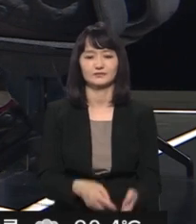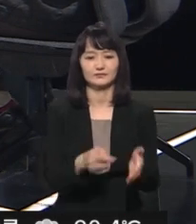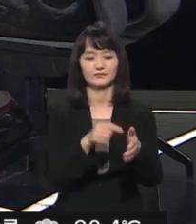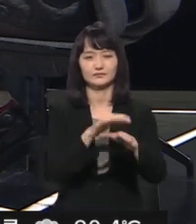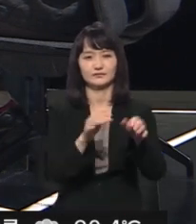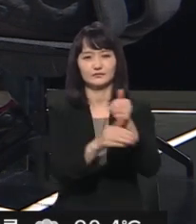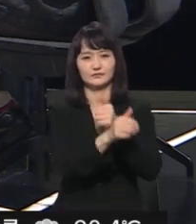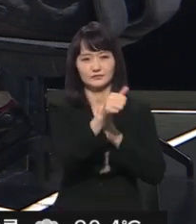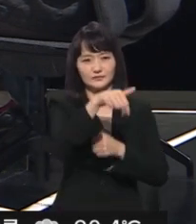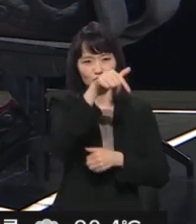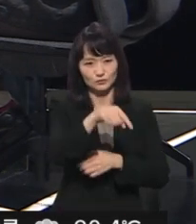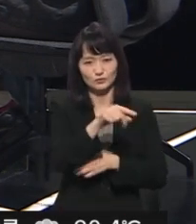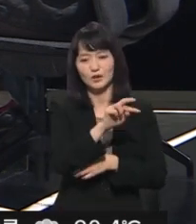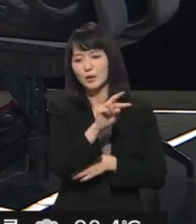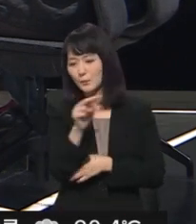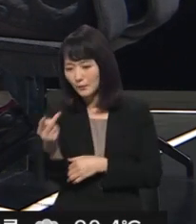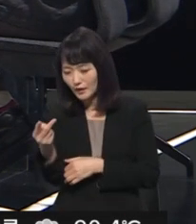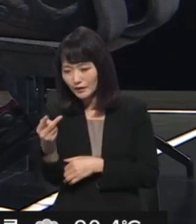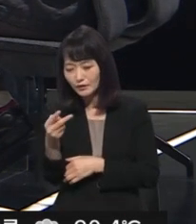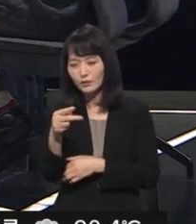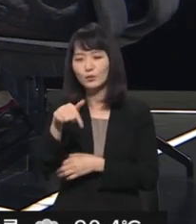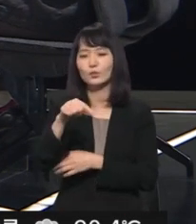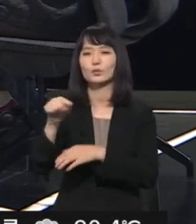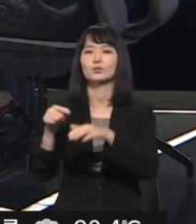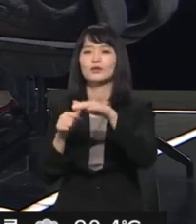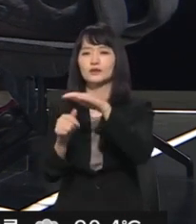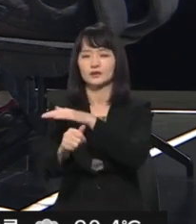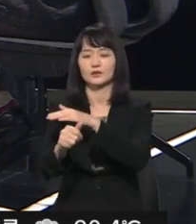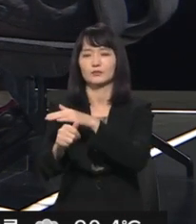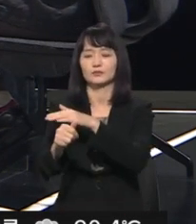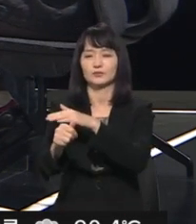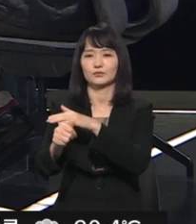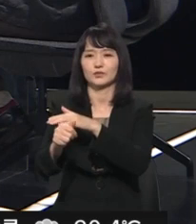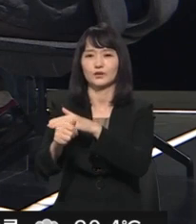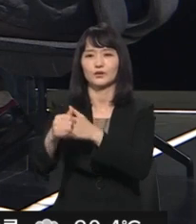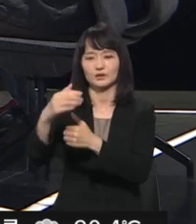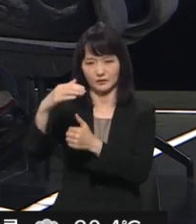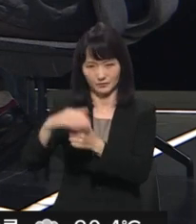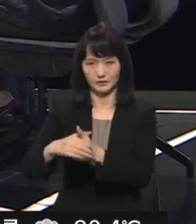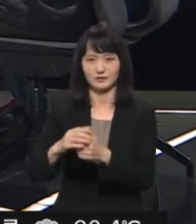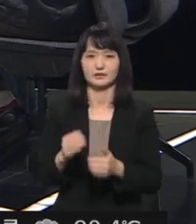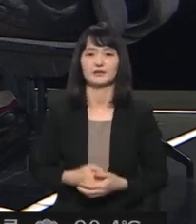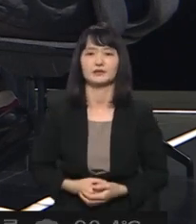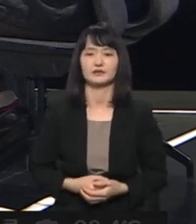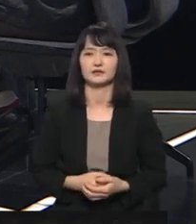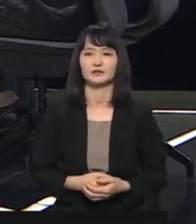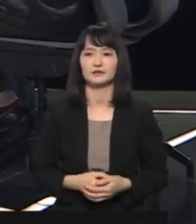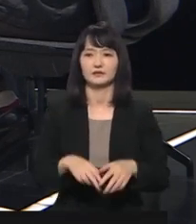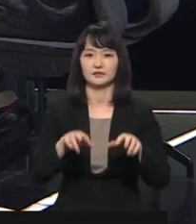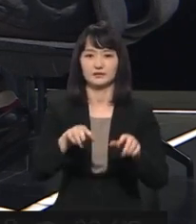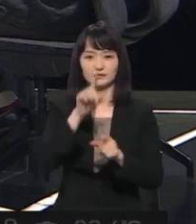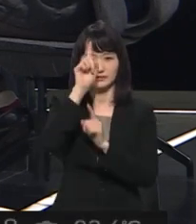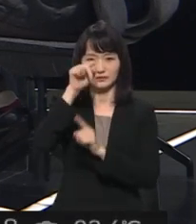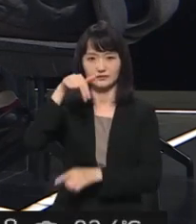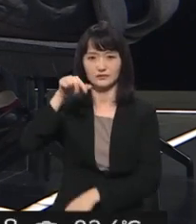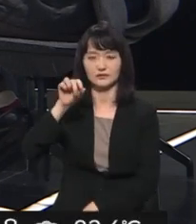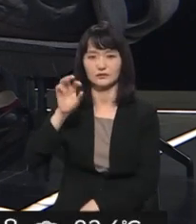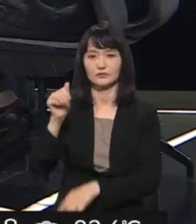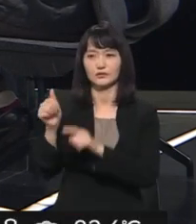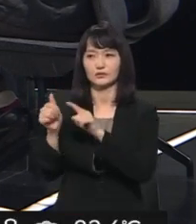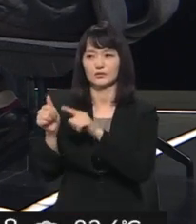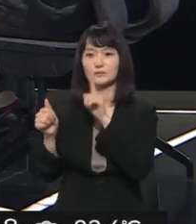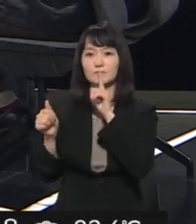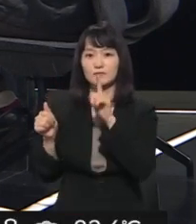시 트 떠난 오래 전으로 돌아가 3번이나 한번 더 남아 있나 예 아 쏘는 뭐 이제 며 의원도 바로 딱 옷이 잡아다